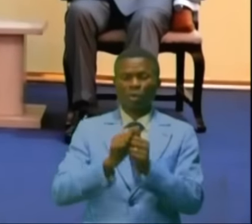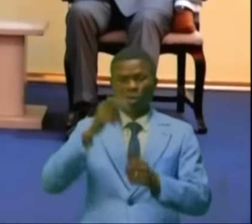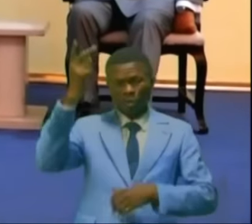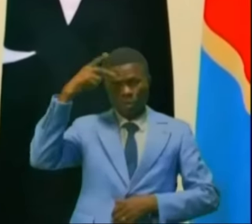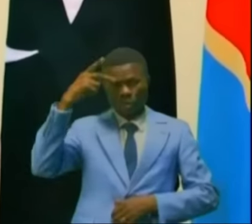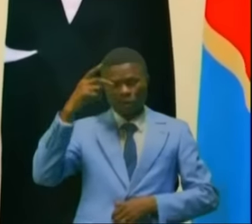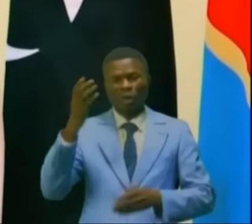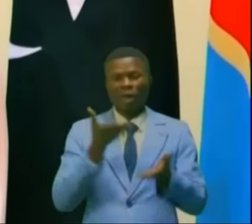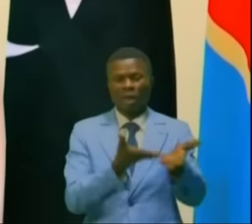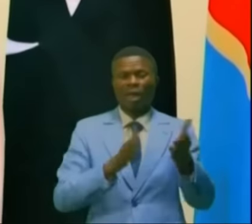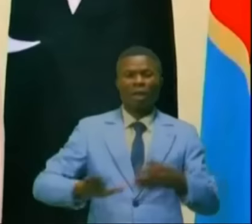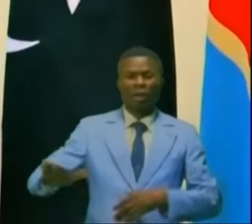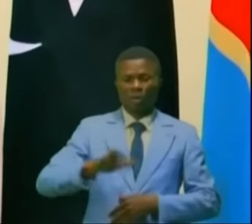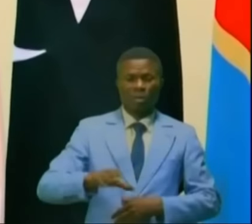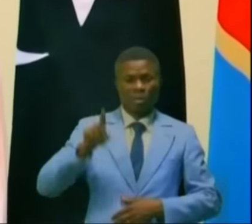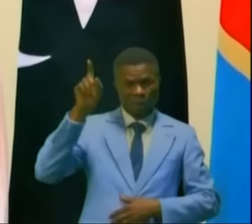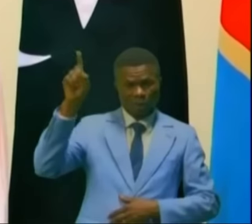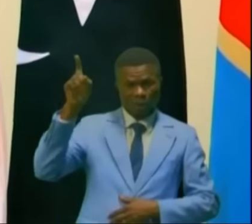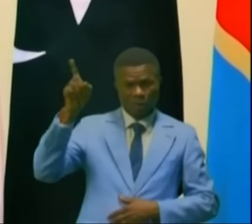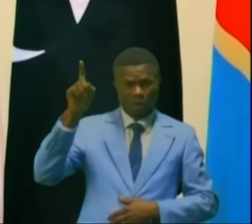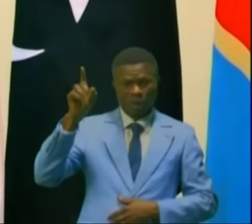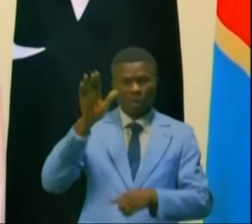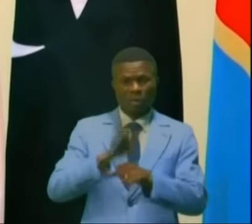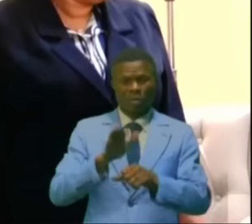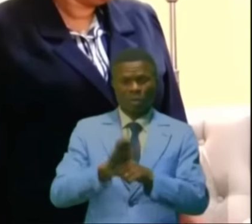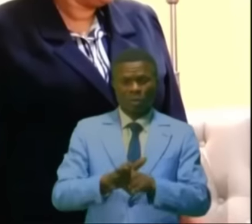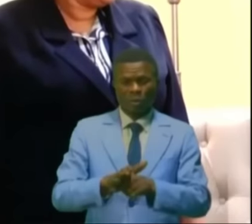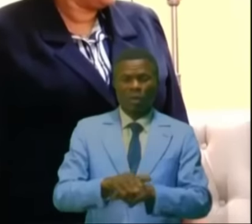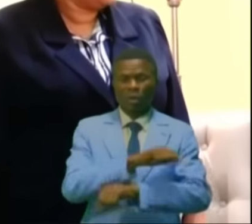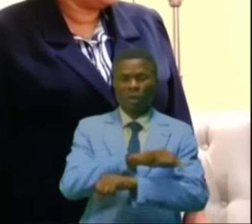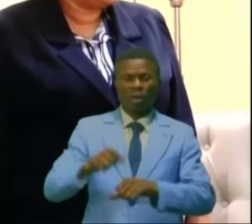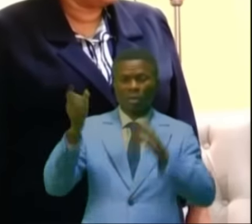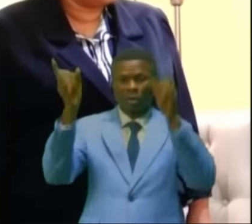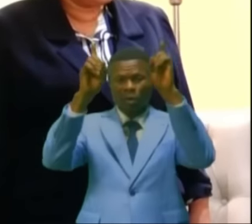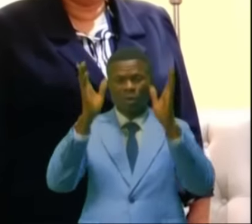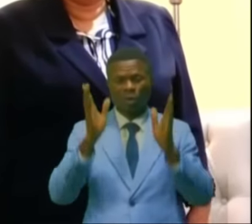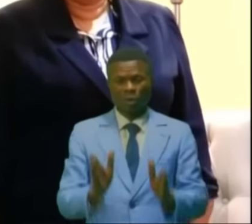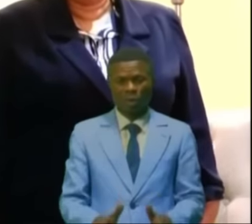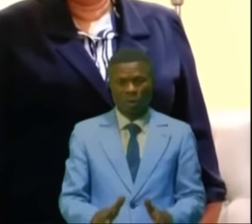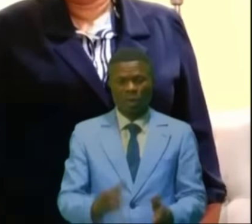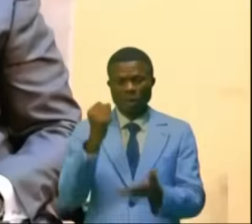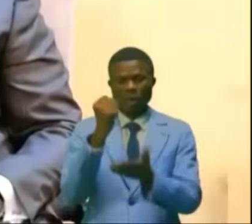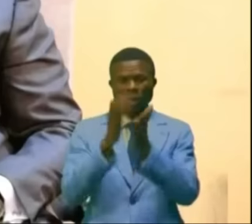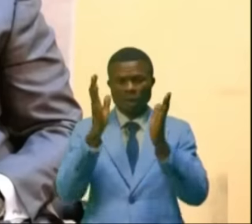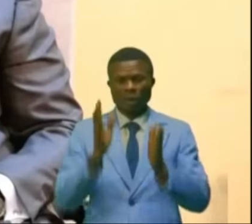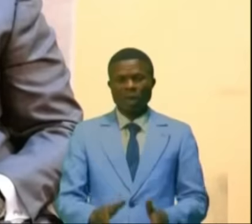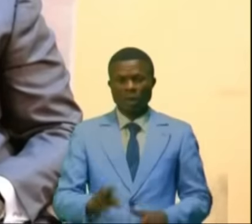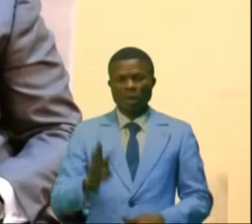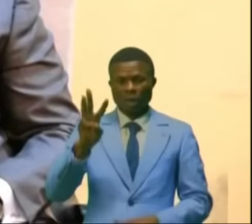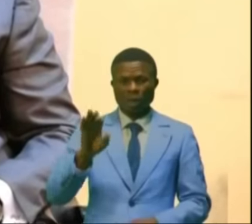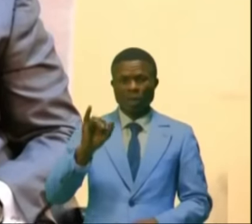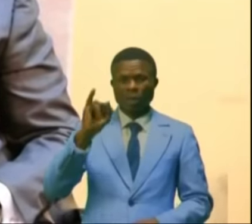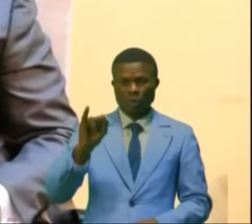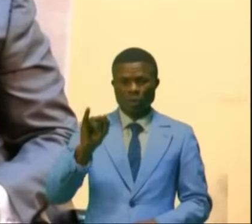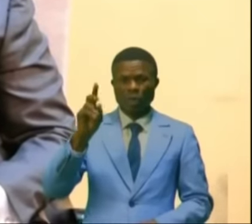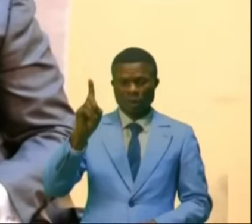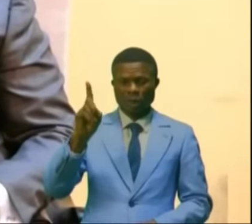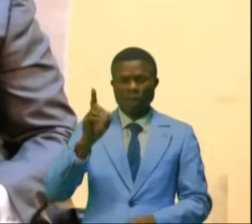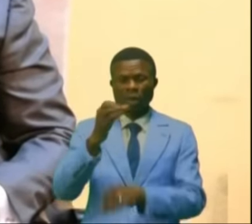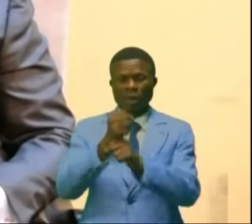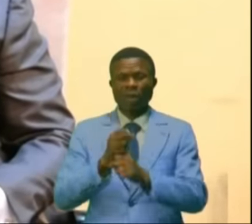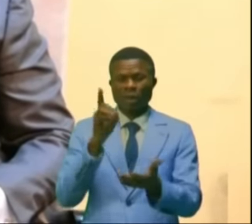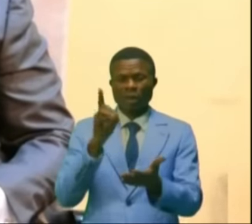a servi son pays, le Danemark, dans plusieurs chancelleries africaines. L'ambassadeur Wieding est